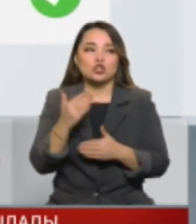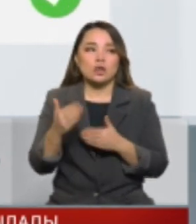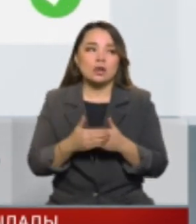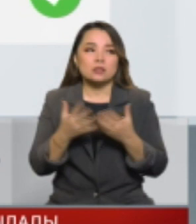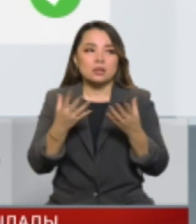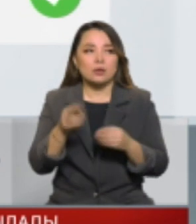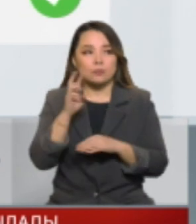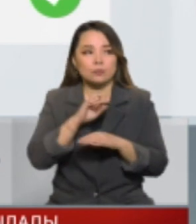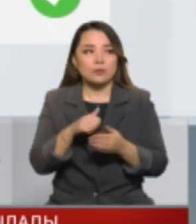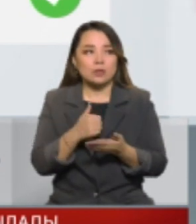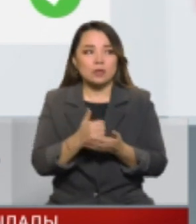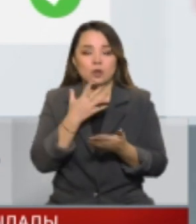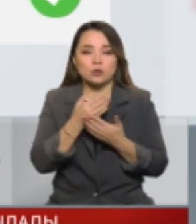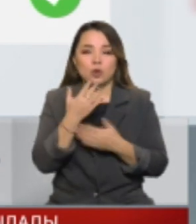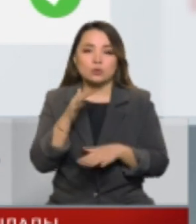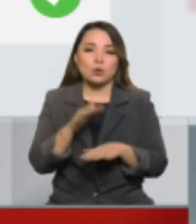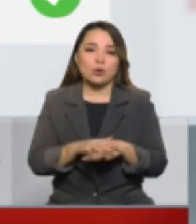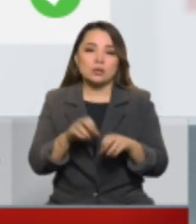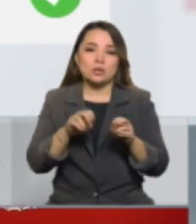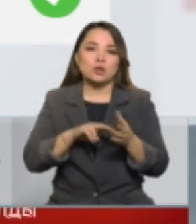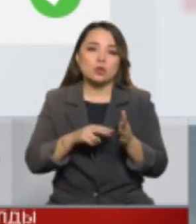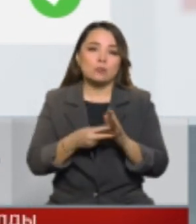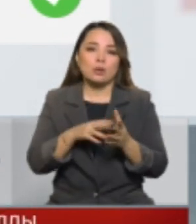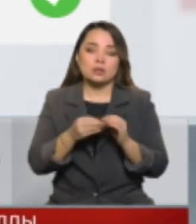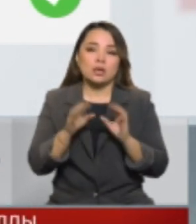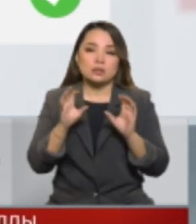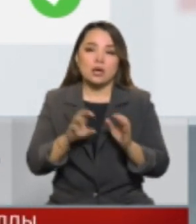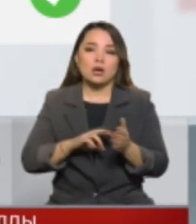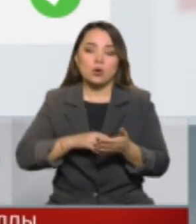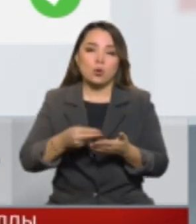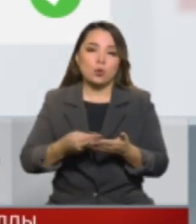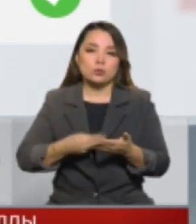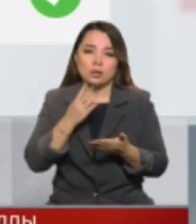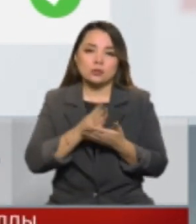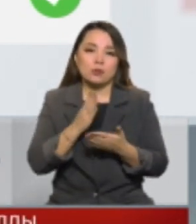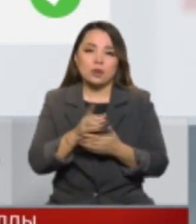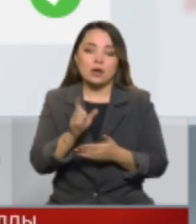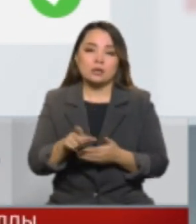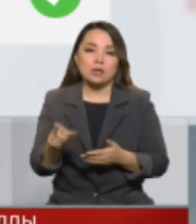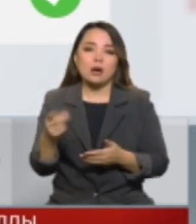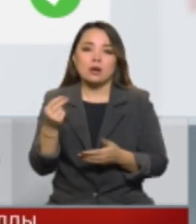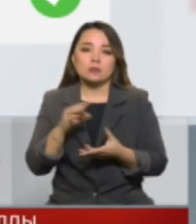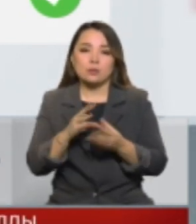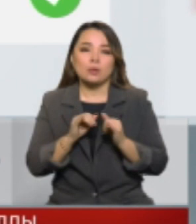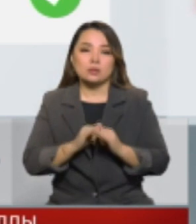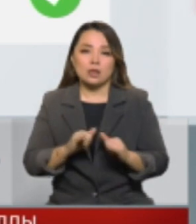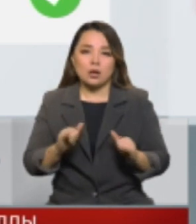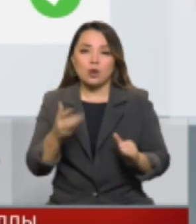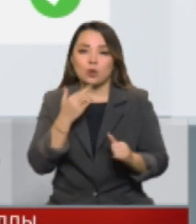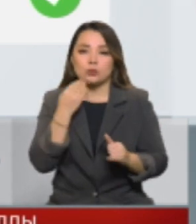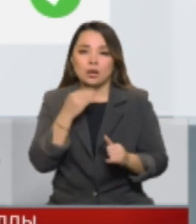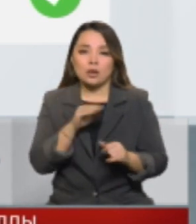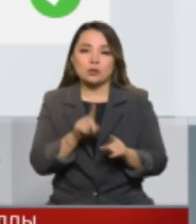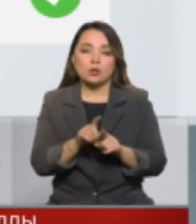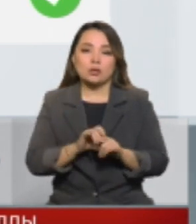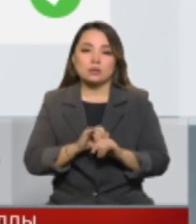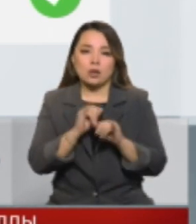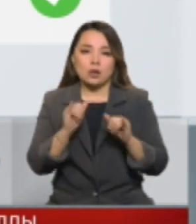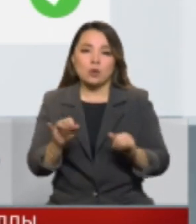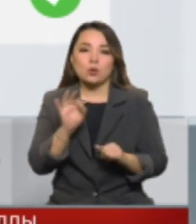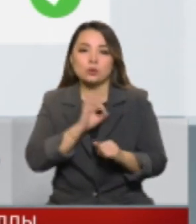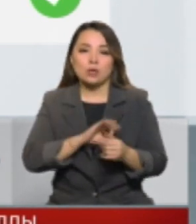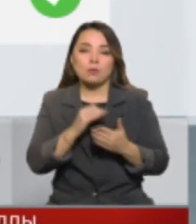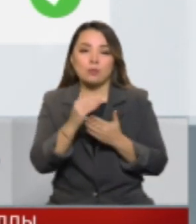ғана мемлекет басшысы ұлттық қор балаларға жобасы туралы заңға қол қойды. Бұл адам капиталын дамытып, ұлт сапасын арттырар